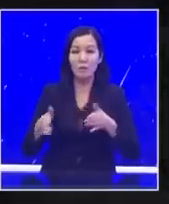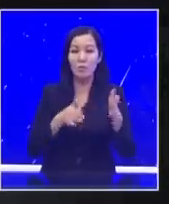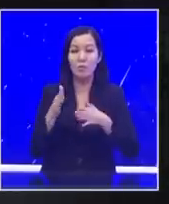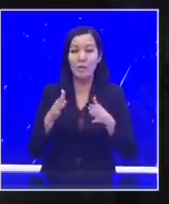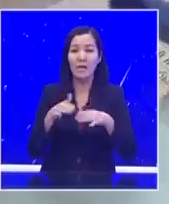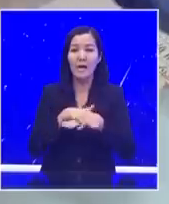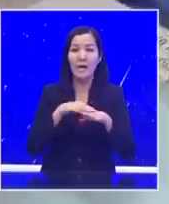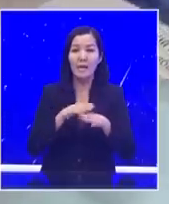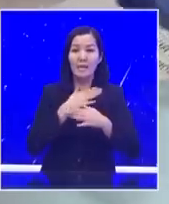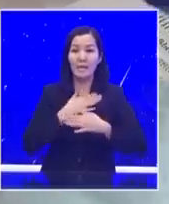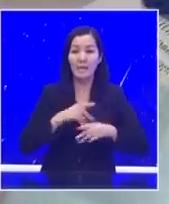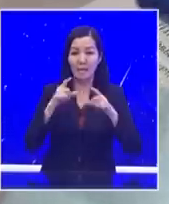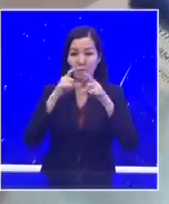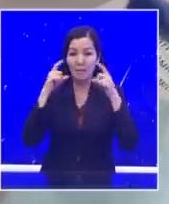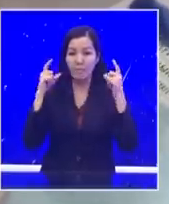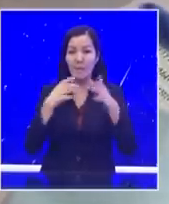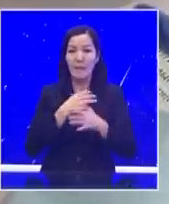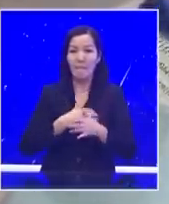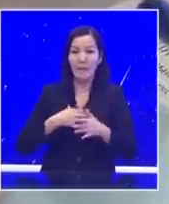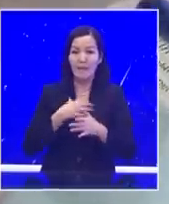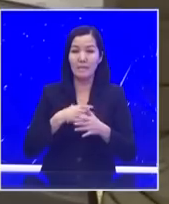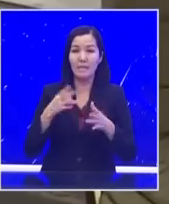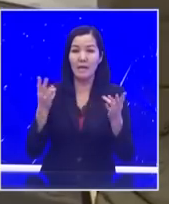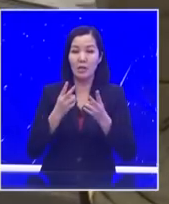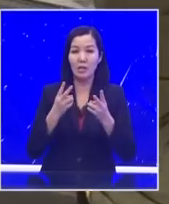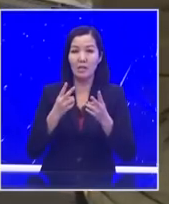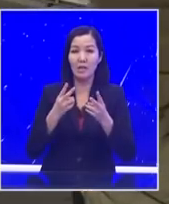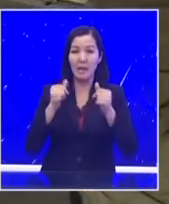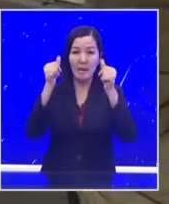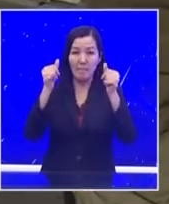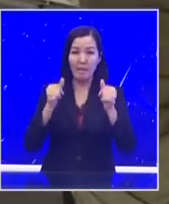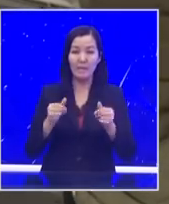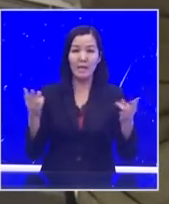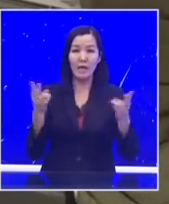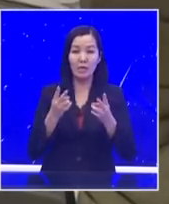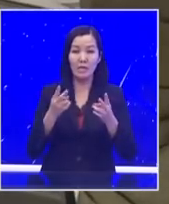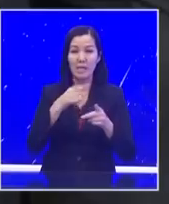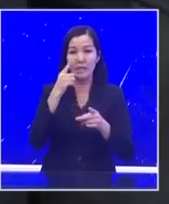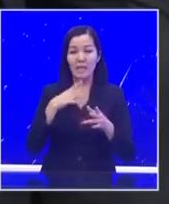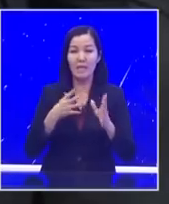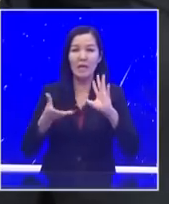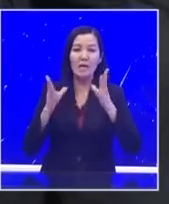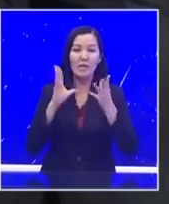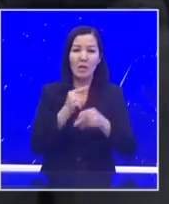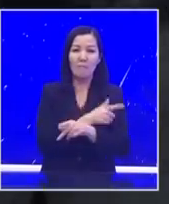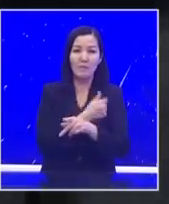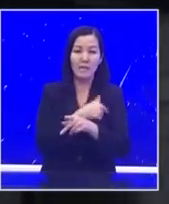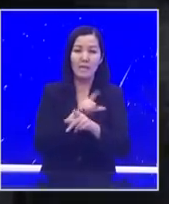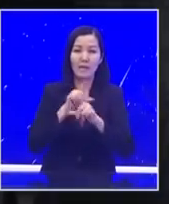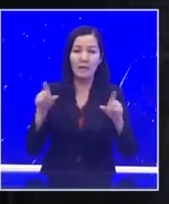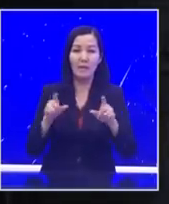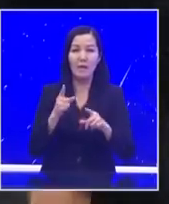сабырға шақырып, бетперде тағудың маңыздылығы туралы жазылған баннерлер ілу қажеттігін айтты. Жалпы санитарлық бекеттерден облыс